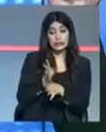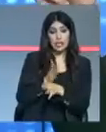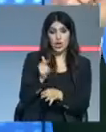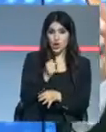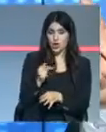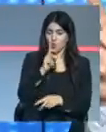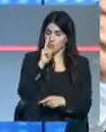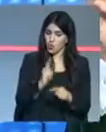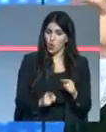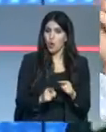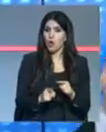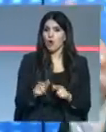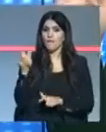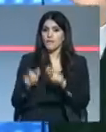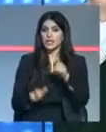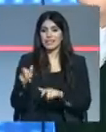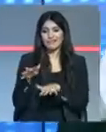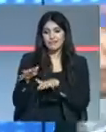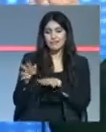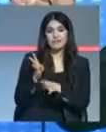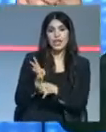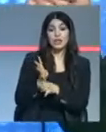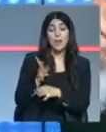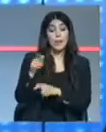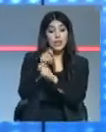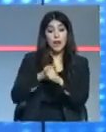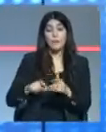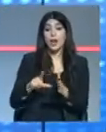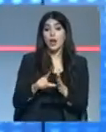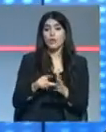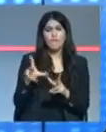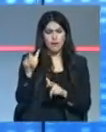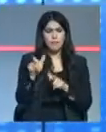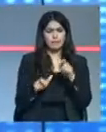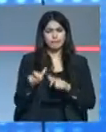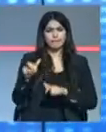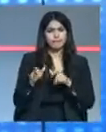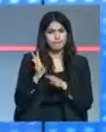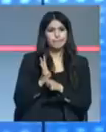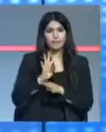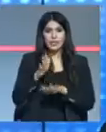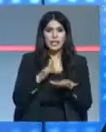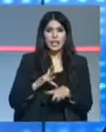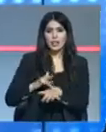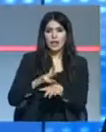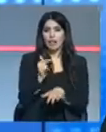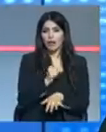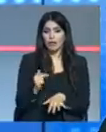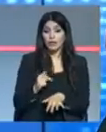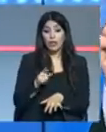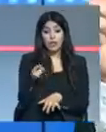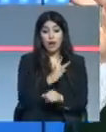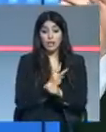التوجه نحو الامنيه باي تصرف يعتبر بمقتضى القانون مع العلم وانه هناك عديده التصرفات اللي العمليه هي اعمال